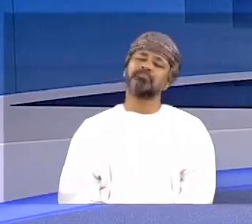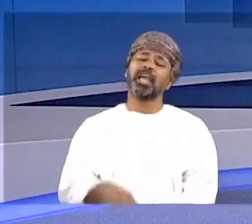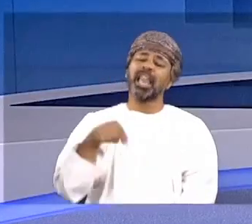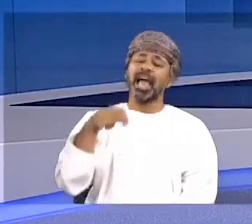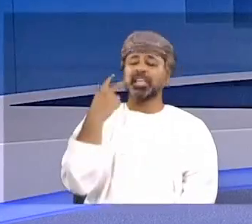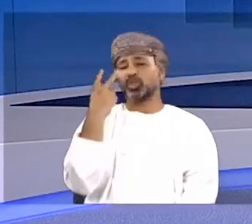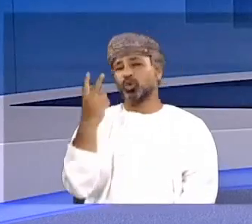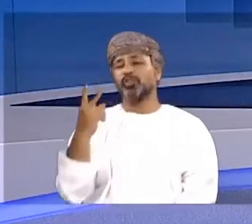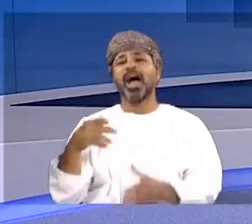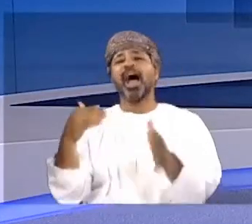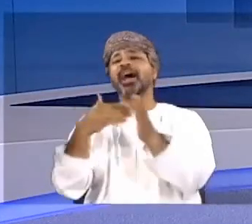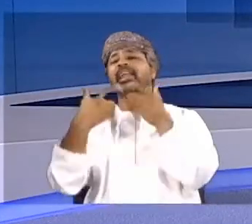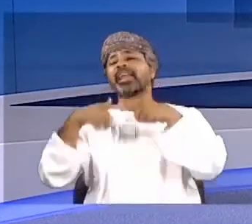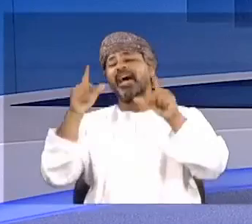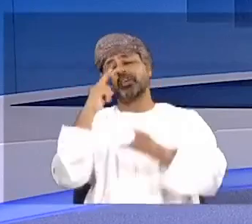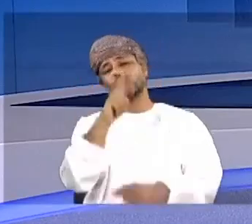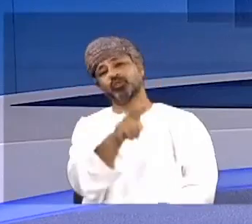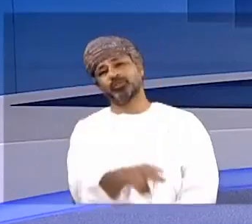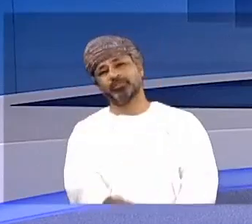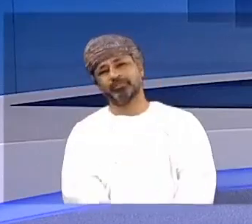والآن لعبد الله وآخر أخبار الرياضة.